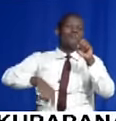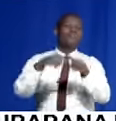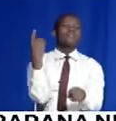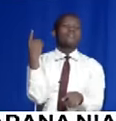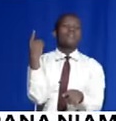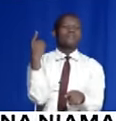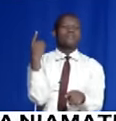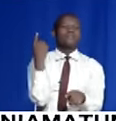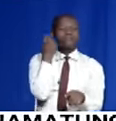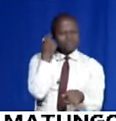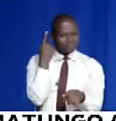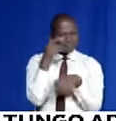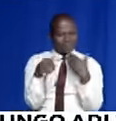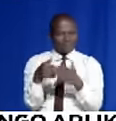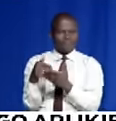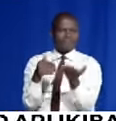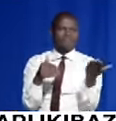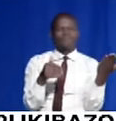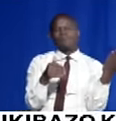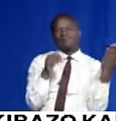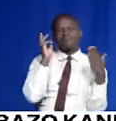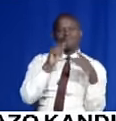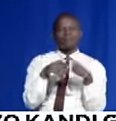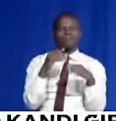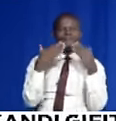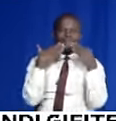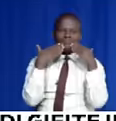ku rugamba byanze bikunze haba hari uzatsinda reka